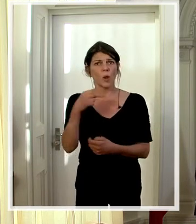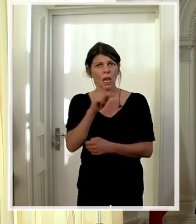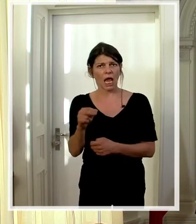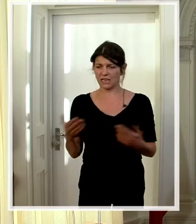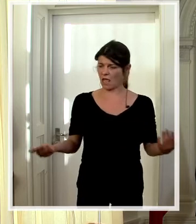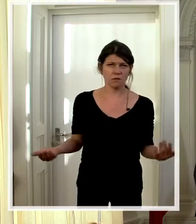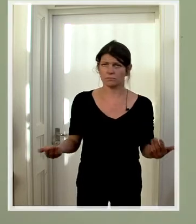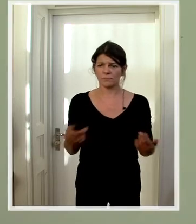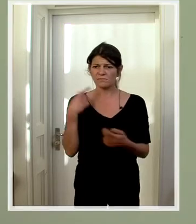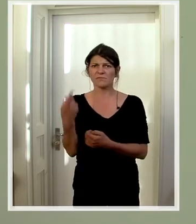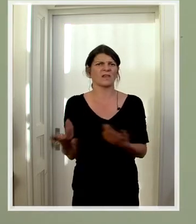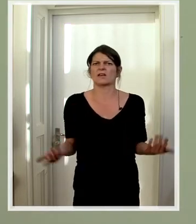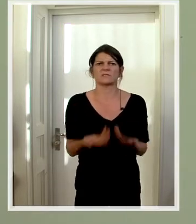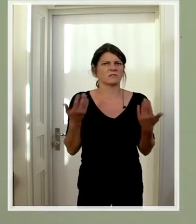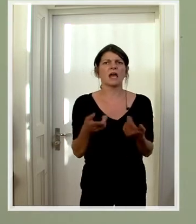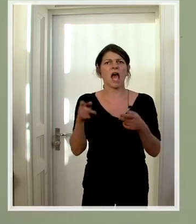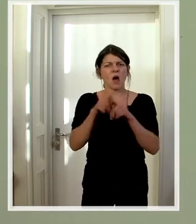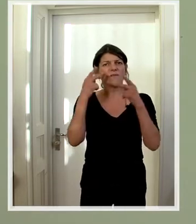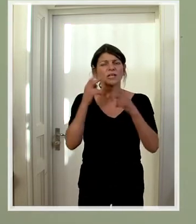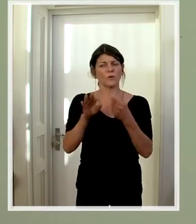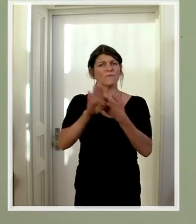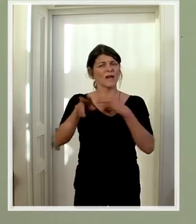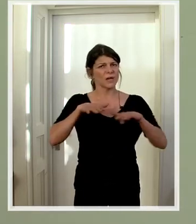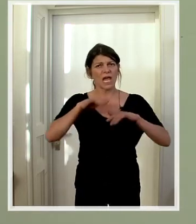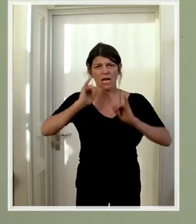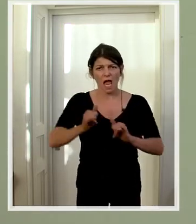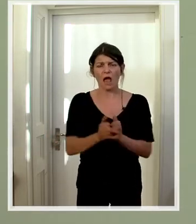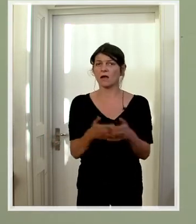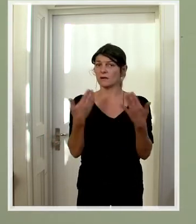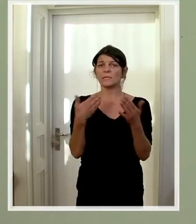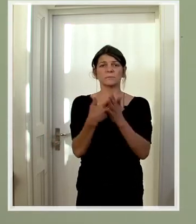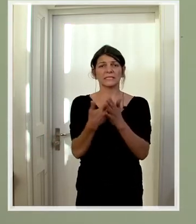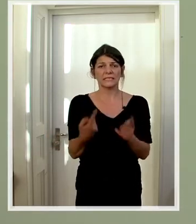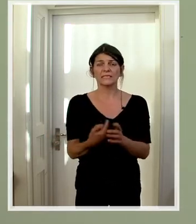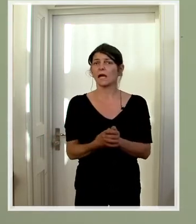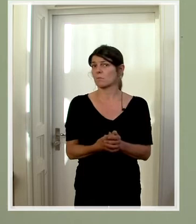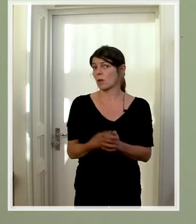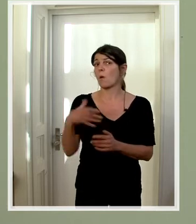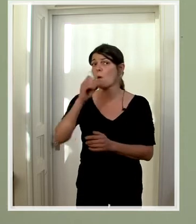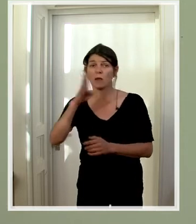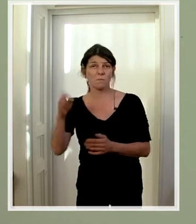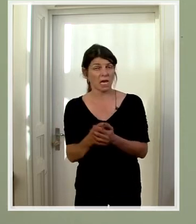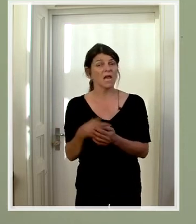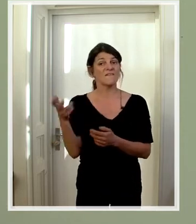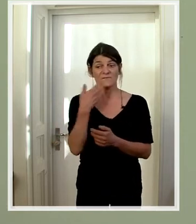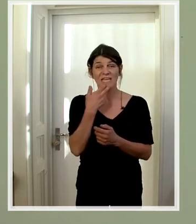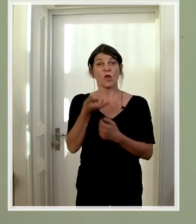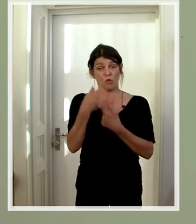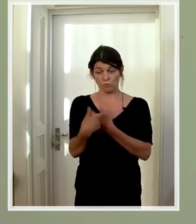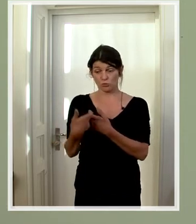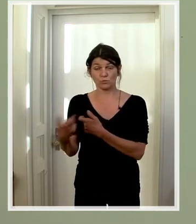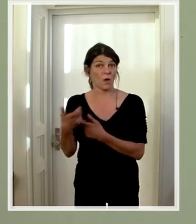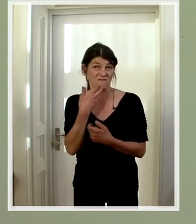das ist zum Ausstellen, das ist natürlich auch sehr wichtig für den Fernverkehr. Und darum dort auch die ÖBB in die Doppelspur